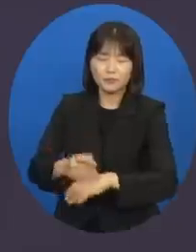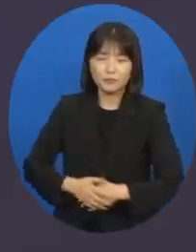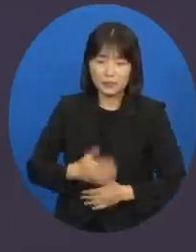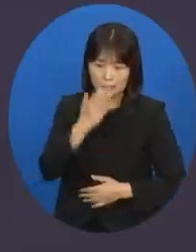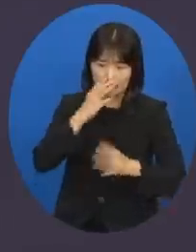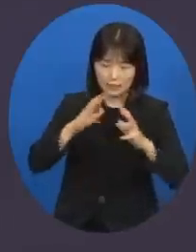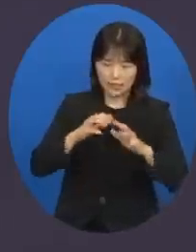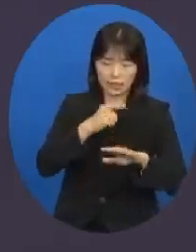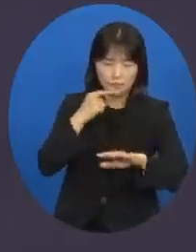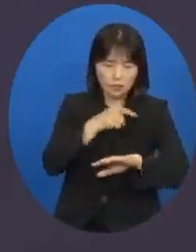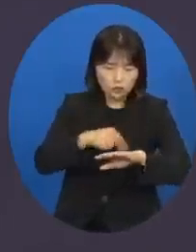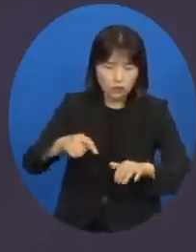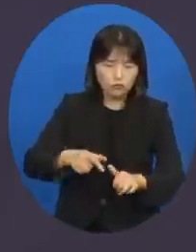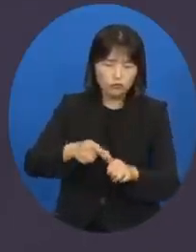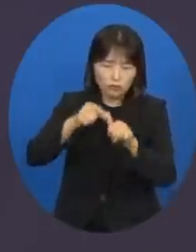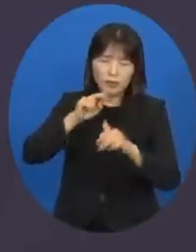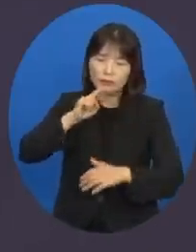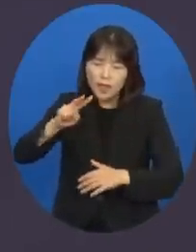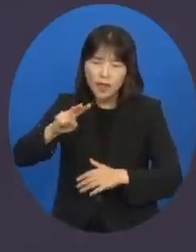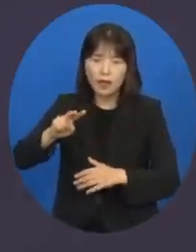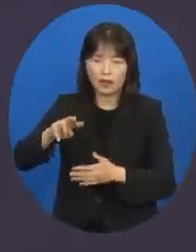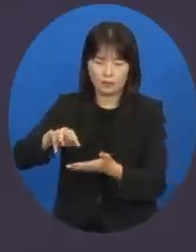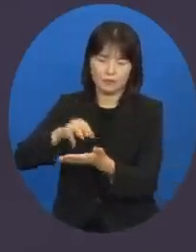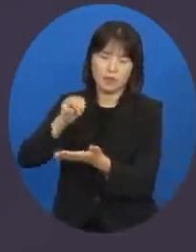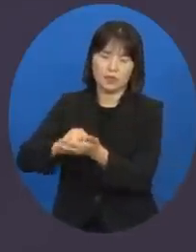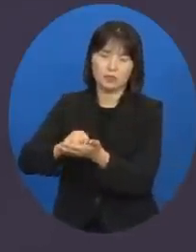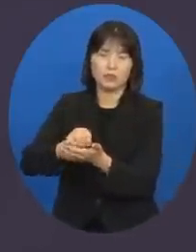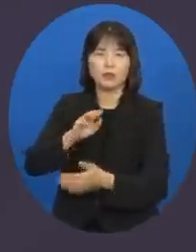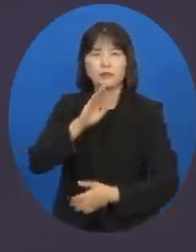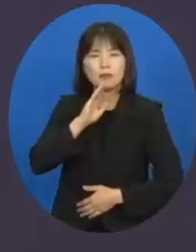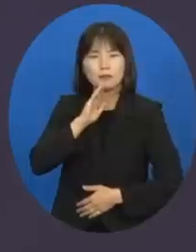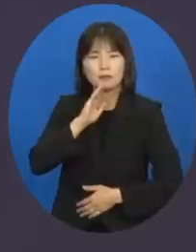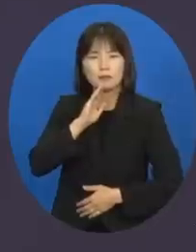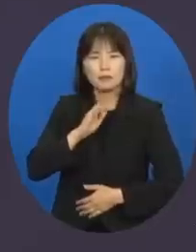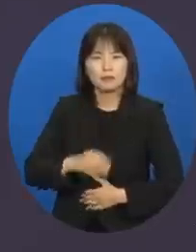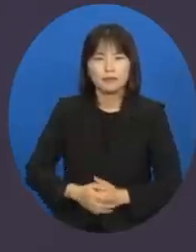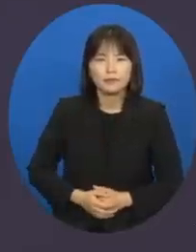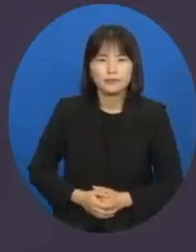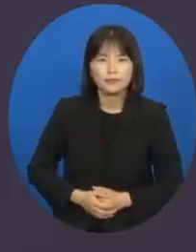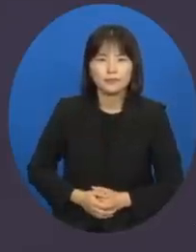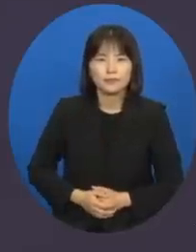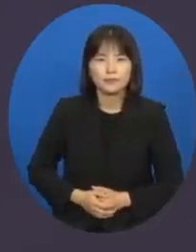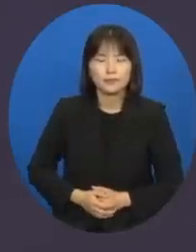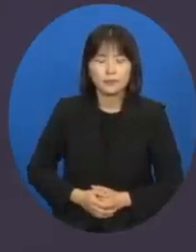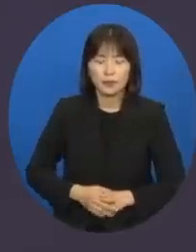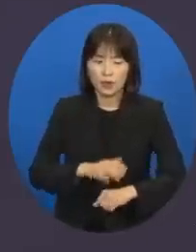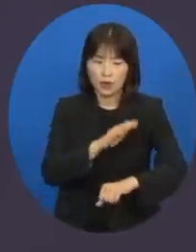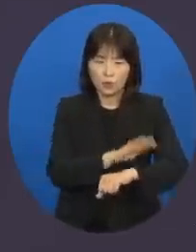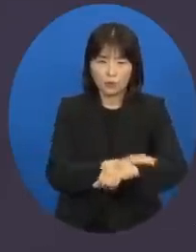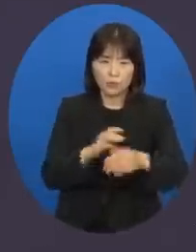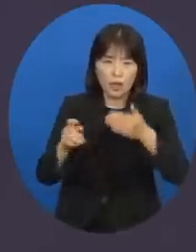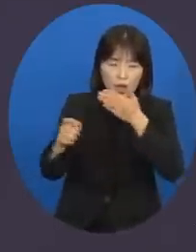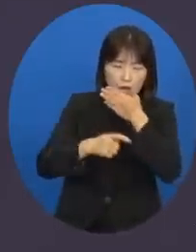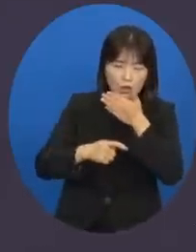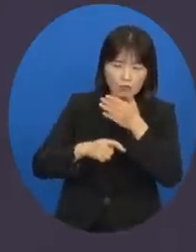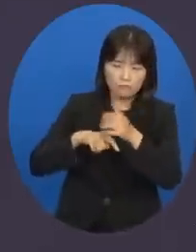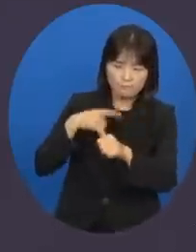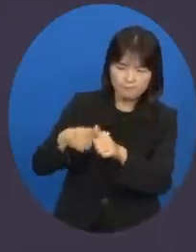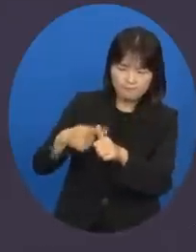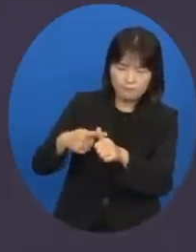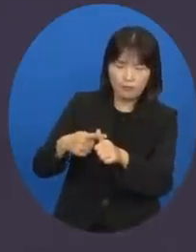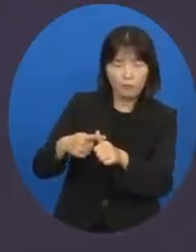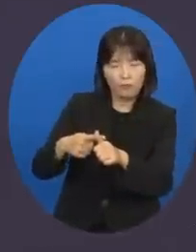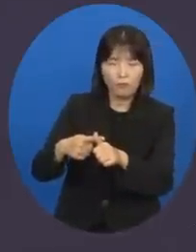민족을 구원해야만 메시아이기 때문에 그렇다는 거예요. 그러니까 이 왼편 강도의 주장은 매우